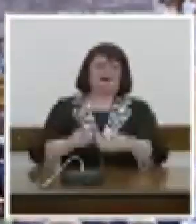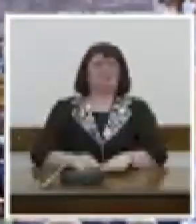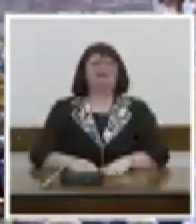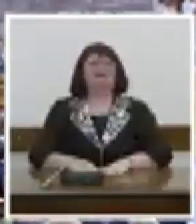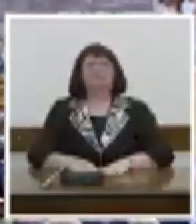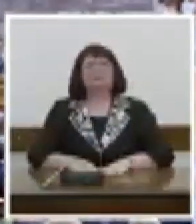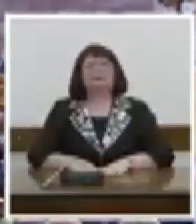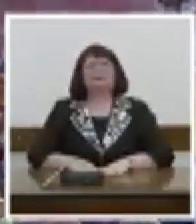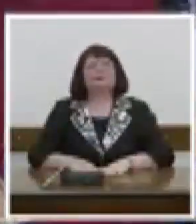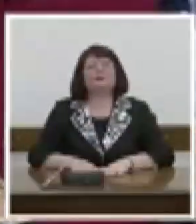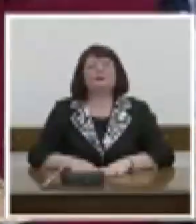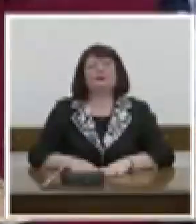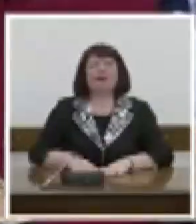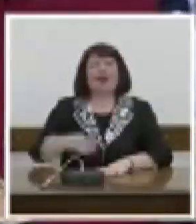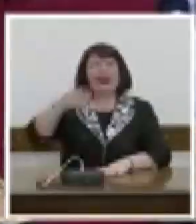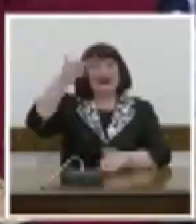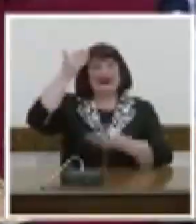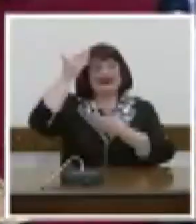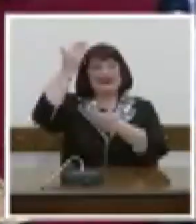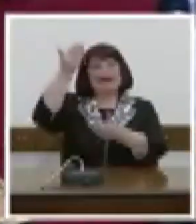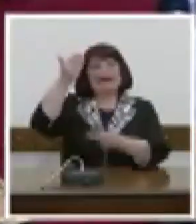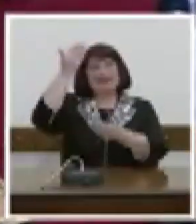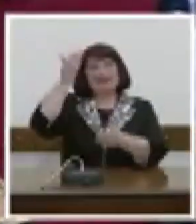Διαβεβαιώνω στην τιμή και τη συνείδησή μου